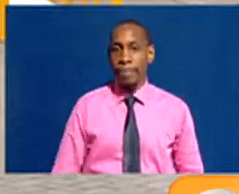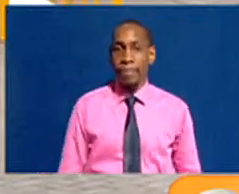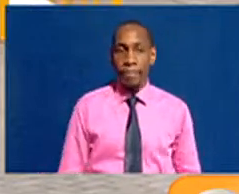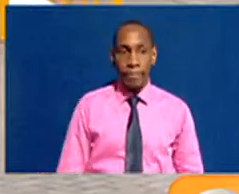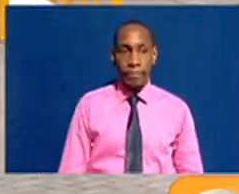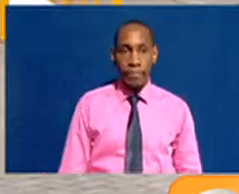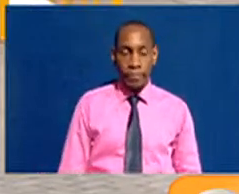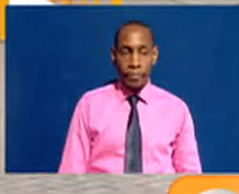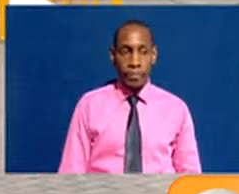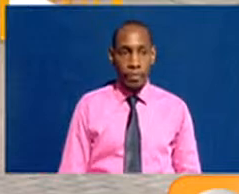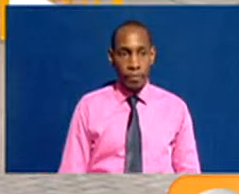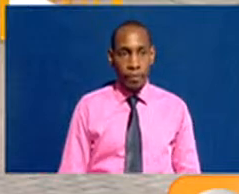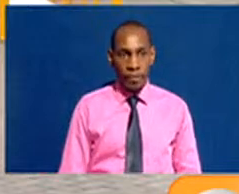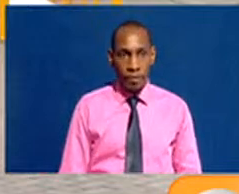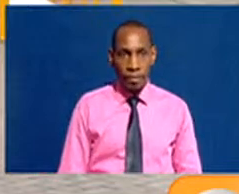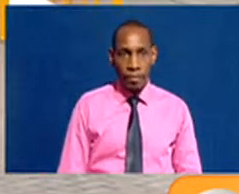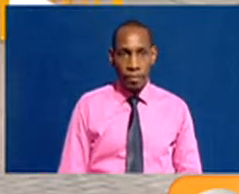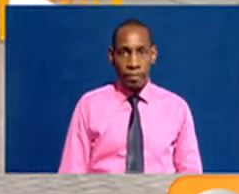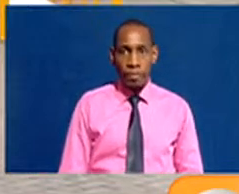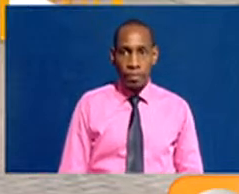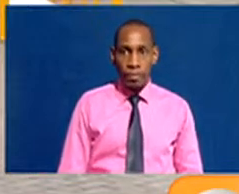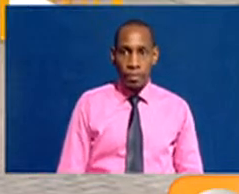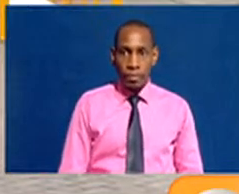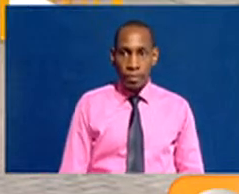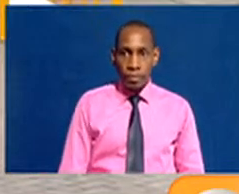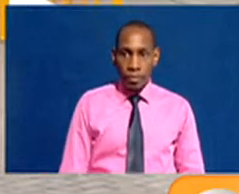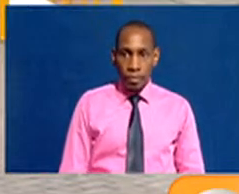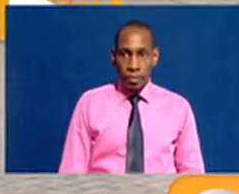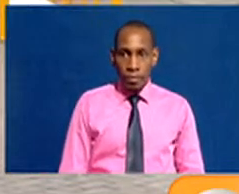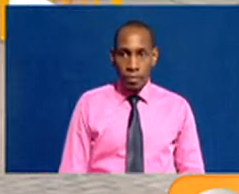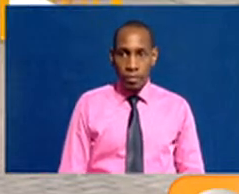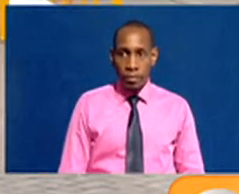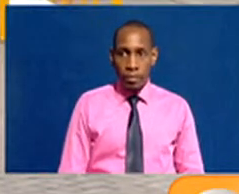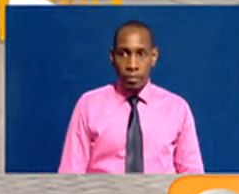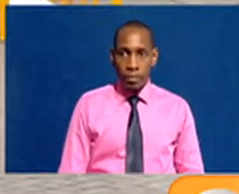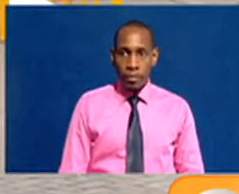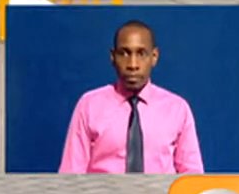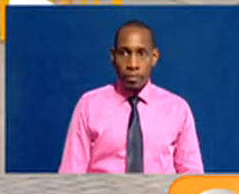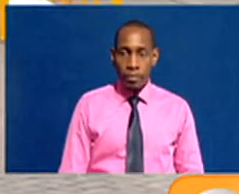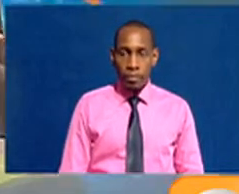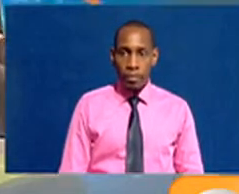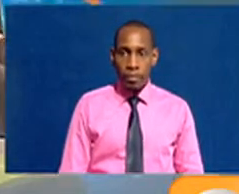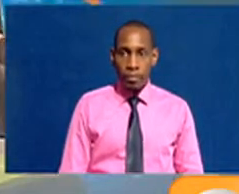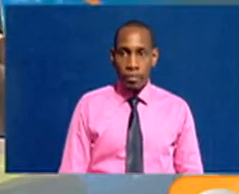Francis Mtalaki, Ringa Citizen, Kinango, katika kaunti ya Kwale.